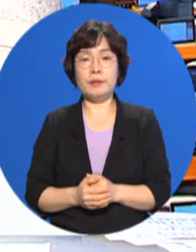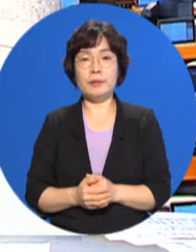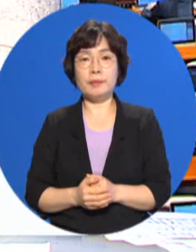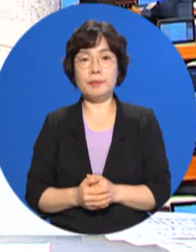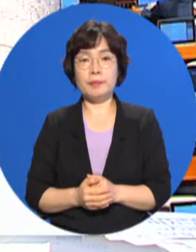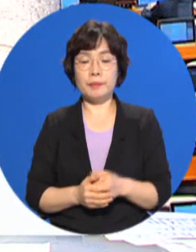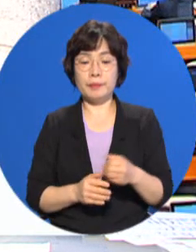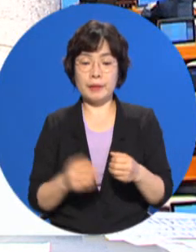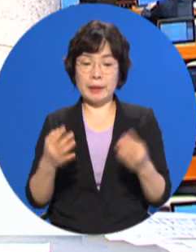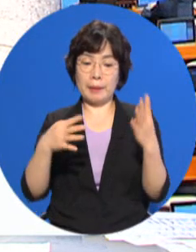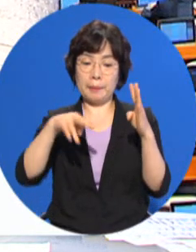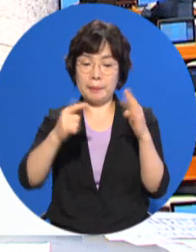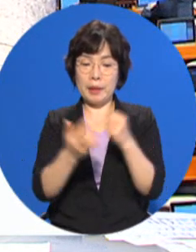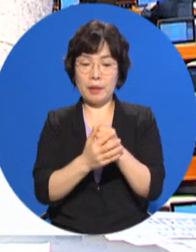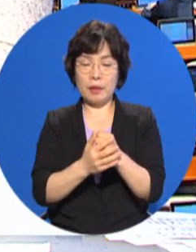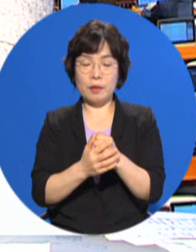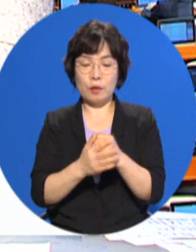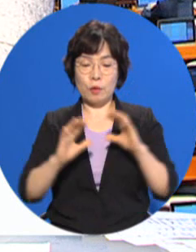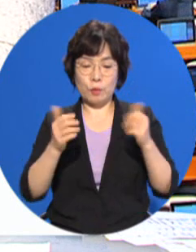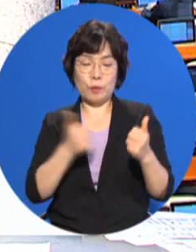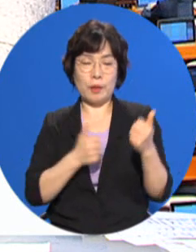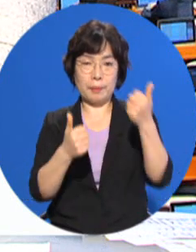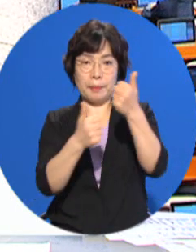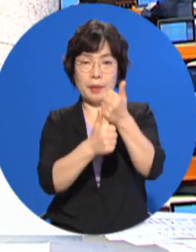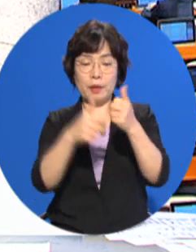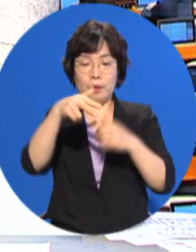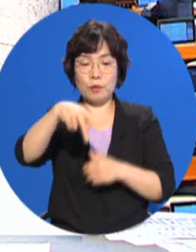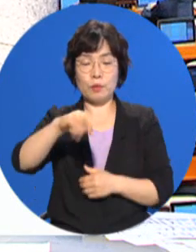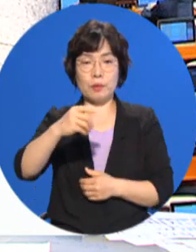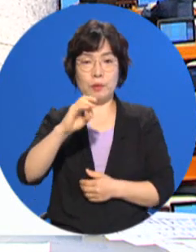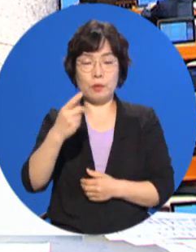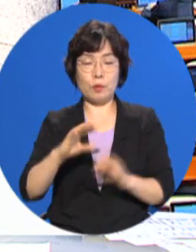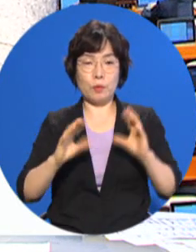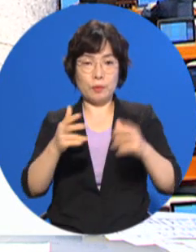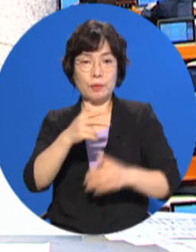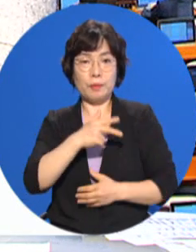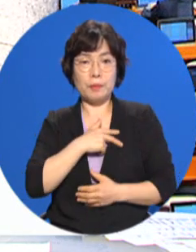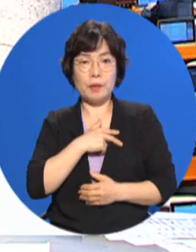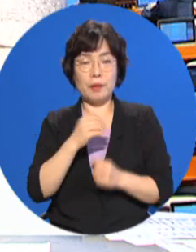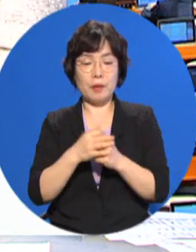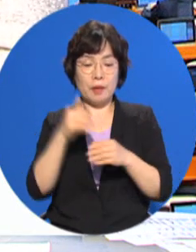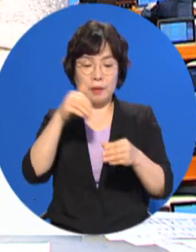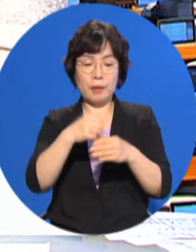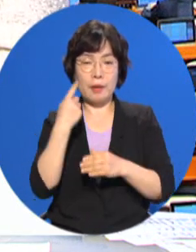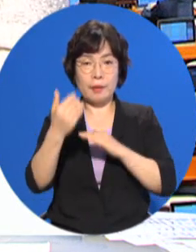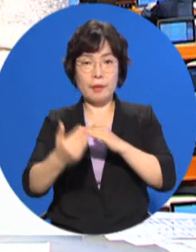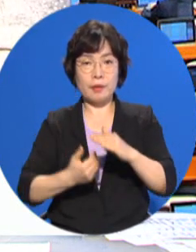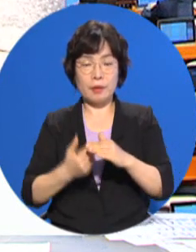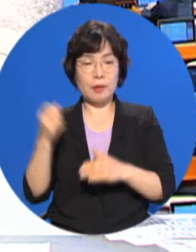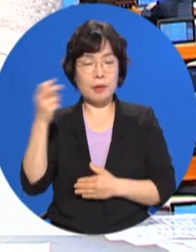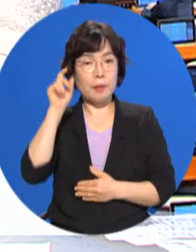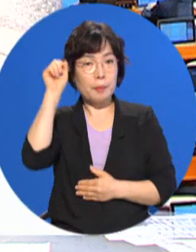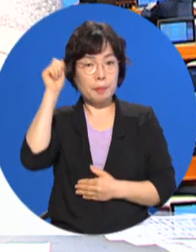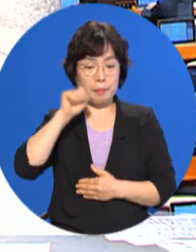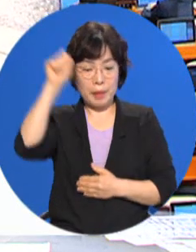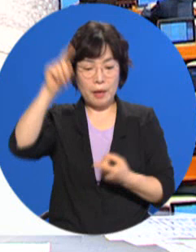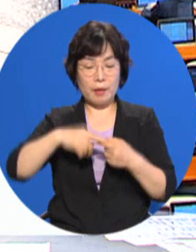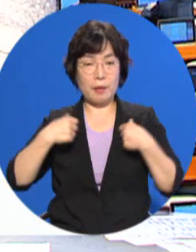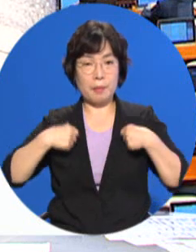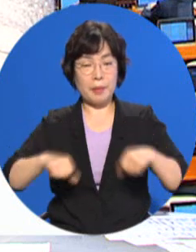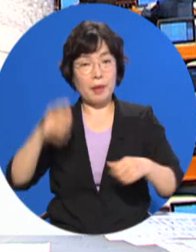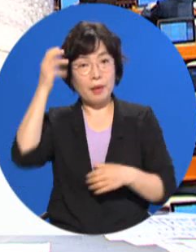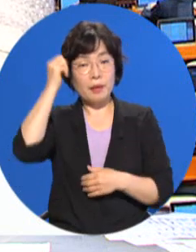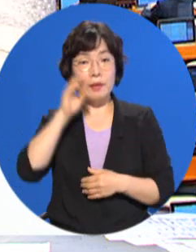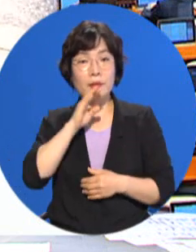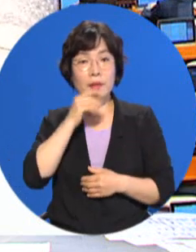네, 4선의 중진이자 국회 부의장인 주승용 의원이 선거를 한 달에 앞두고 돌연 불출마를 선언했던 거 기억나시죠?